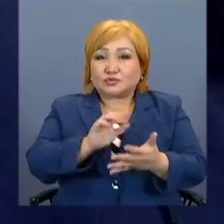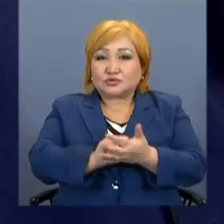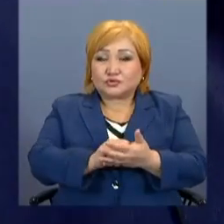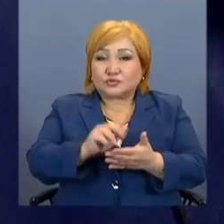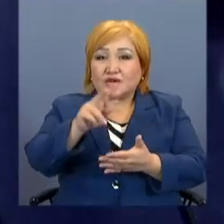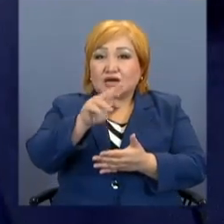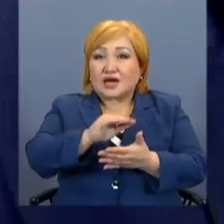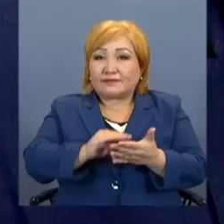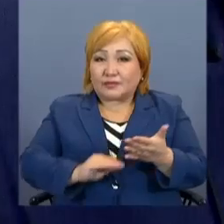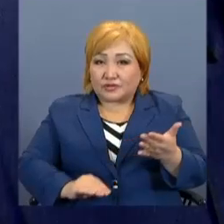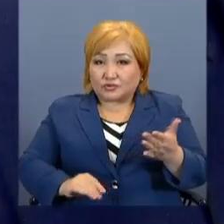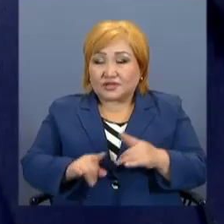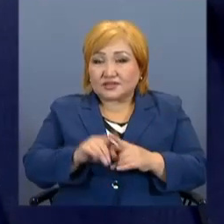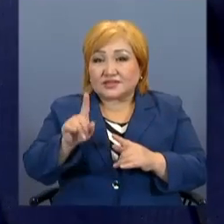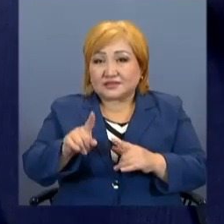автобус